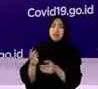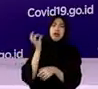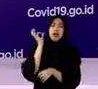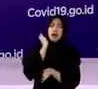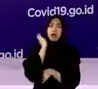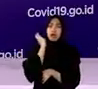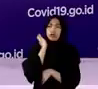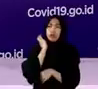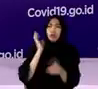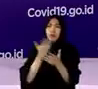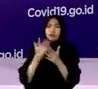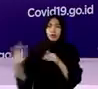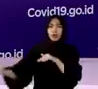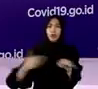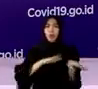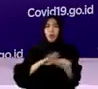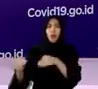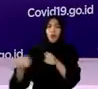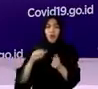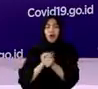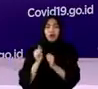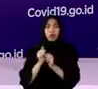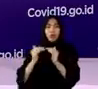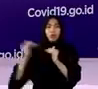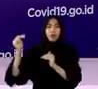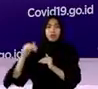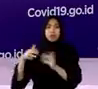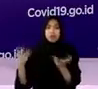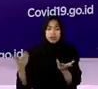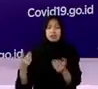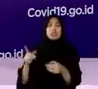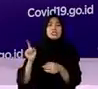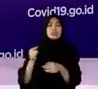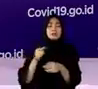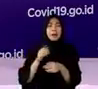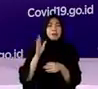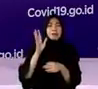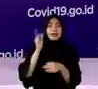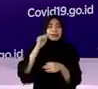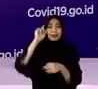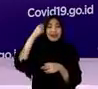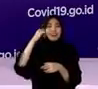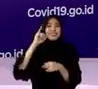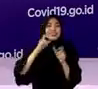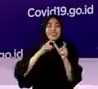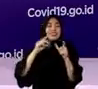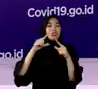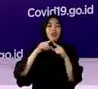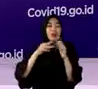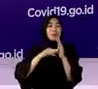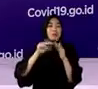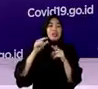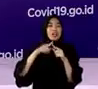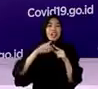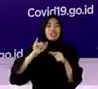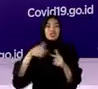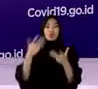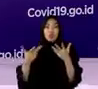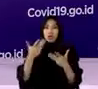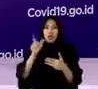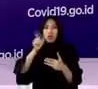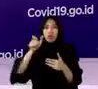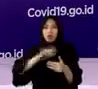meningkatkan mobilitas masyarakat? Terlebih akan ada hari kejepit saat Isra Miraj minggu ini. Bagaimana antisipasi